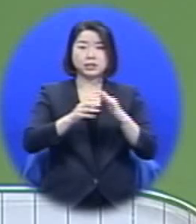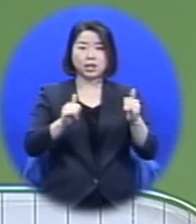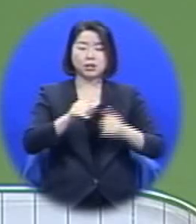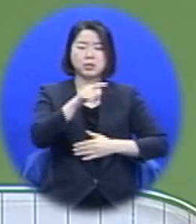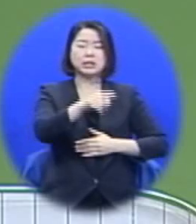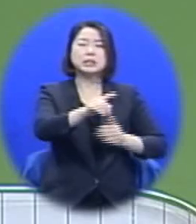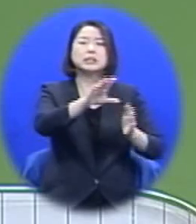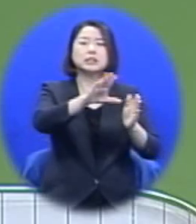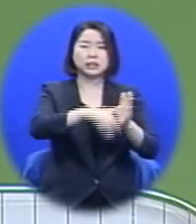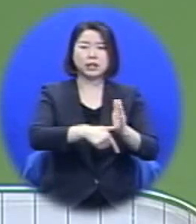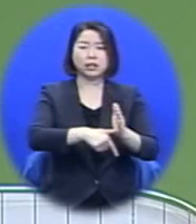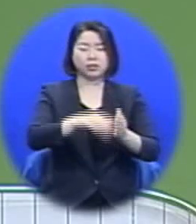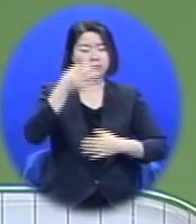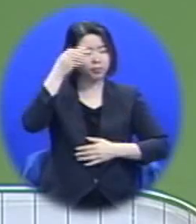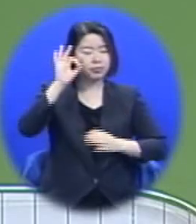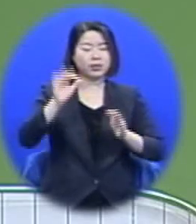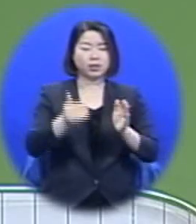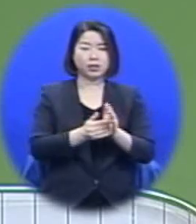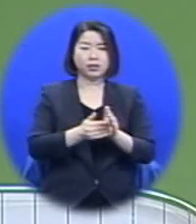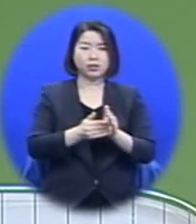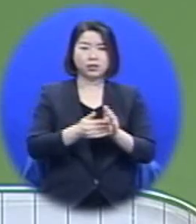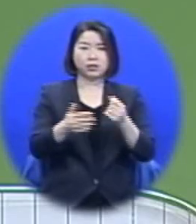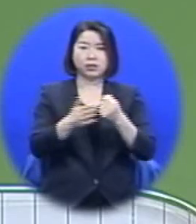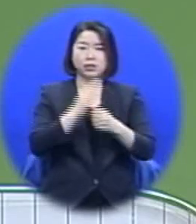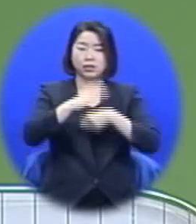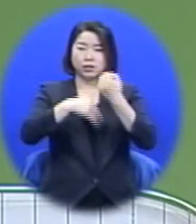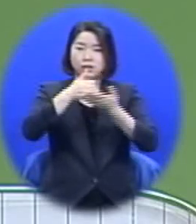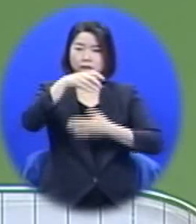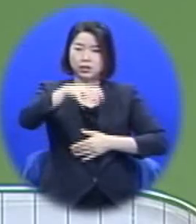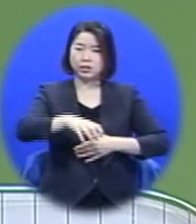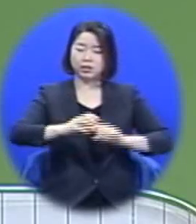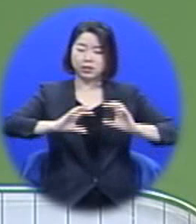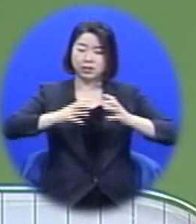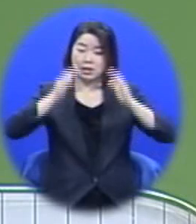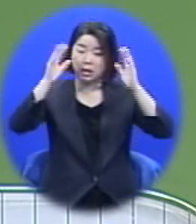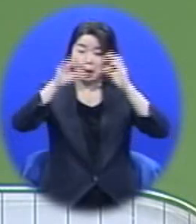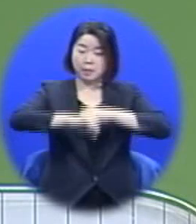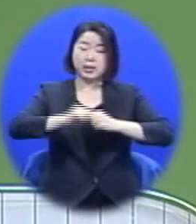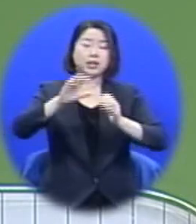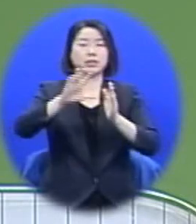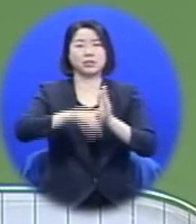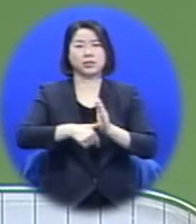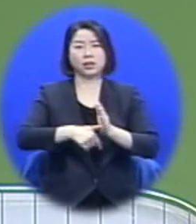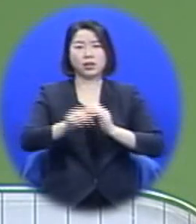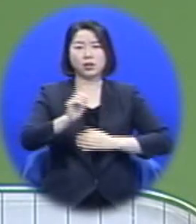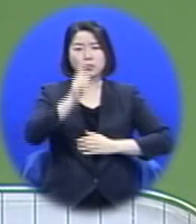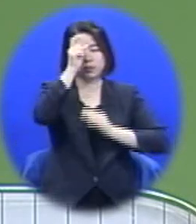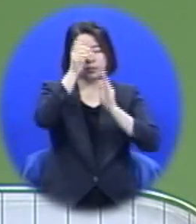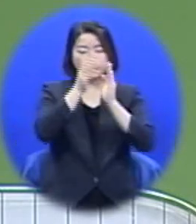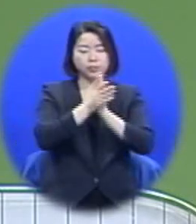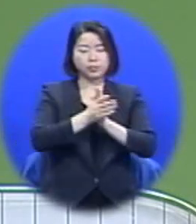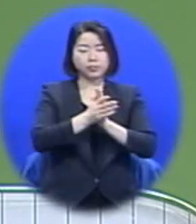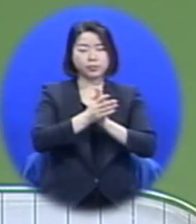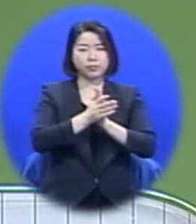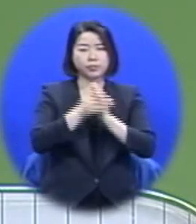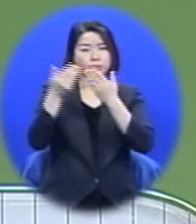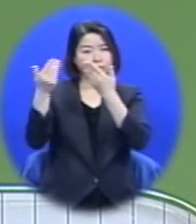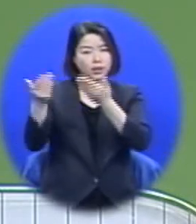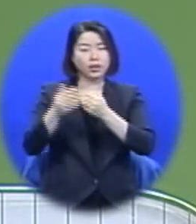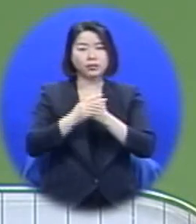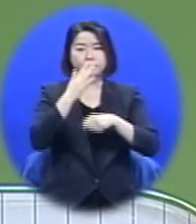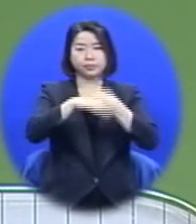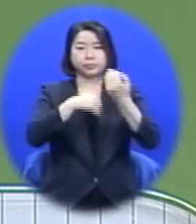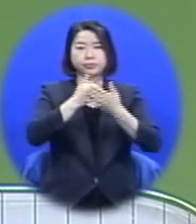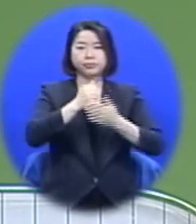겁니다 그래서 그가 하나님 앞에 나라가 망했을 때 무얼 기도 했느냐 하면 하나님의 빛난